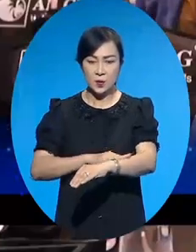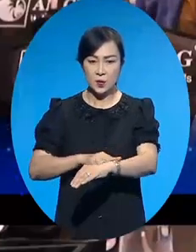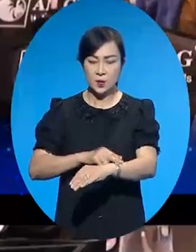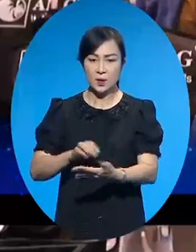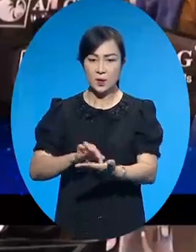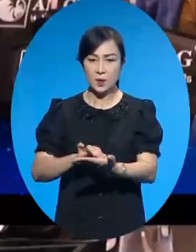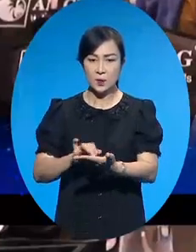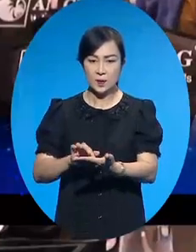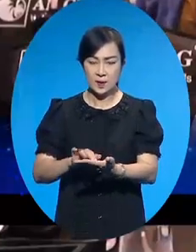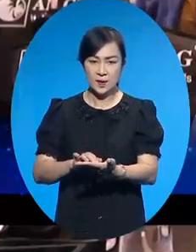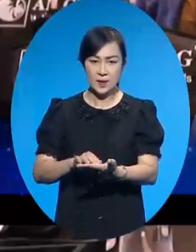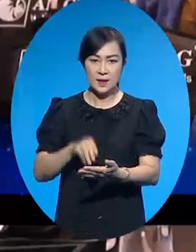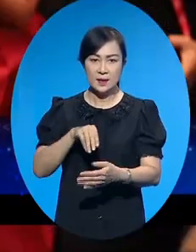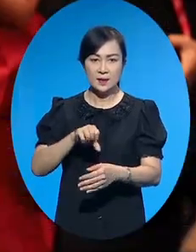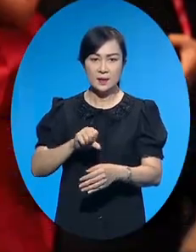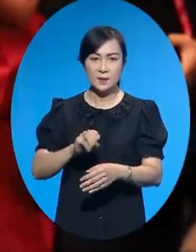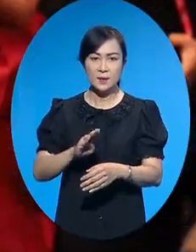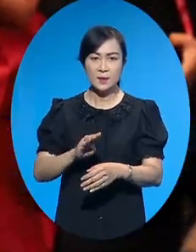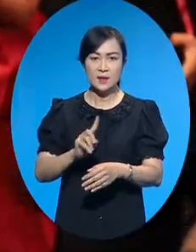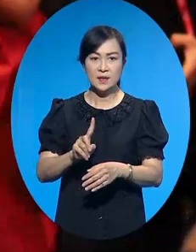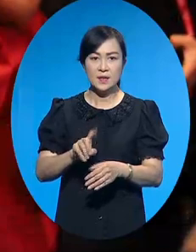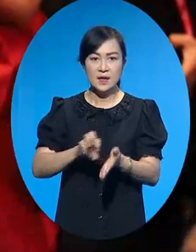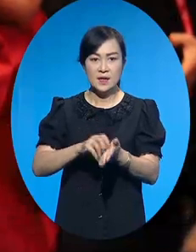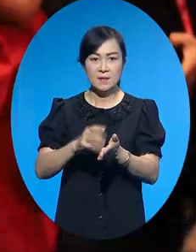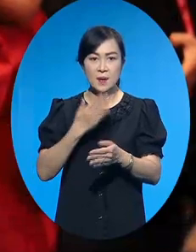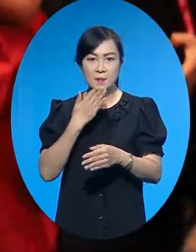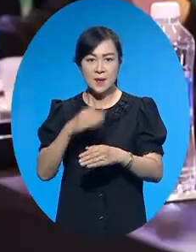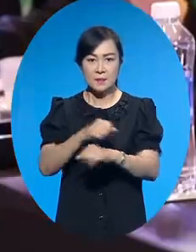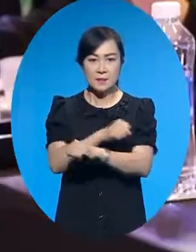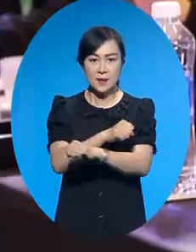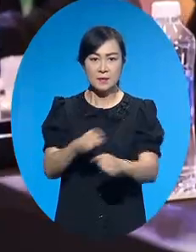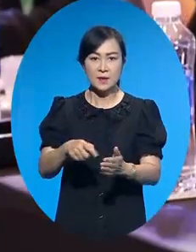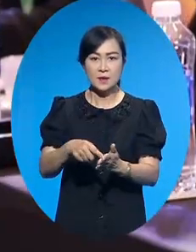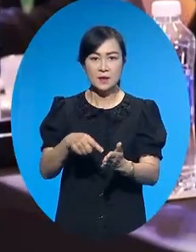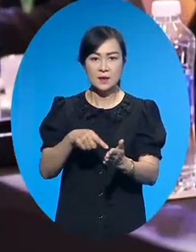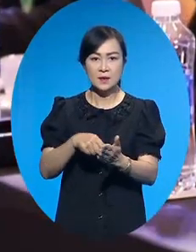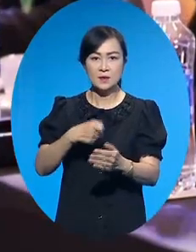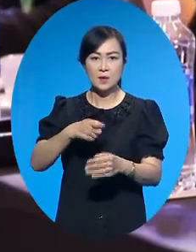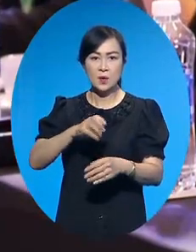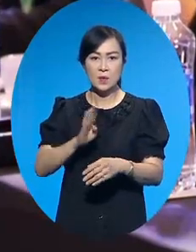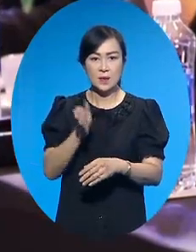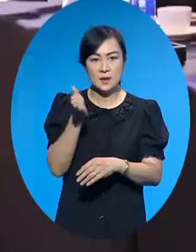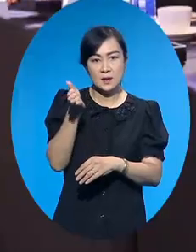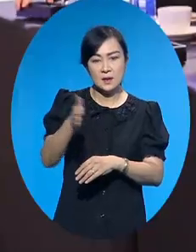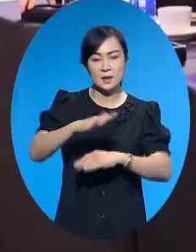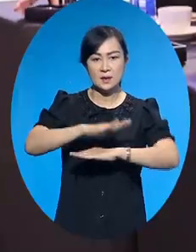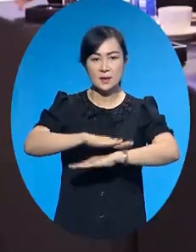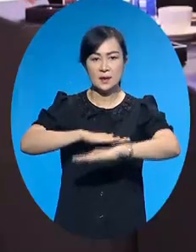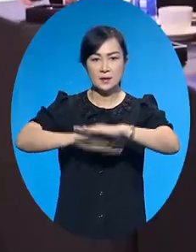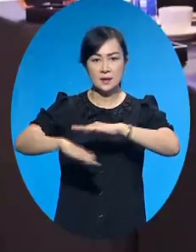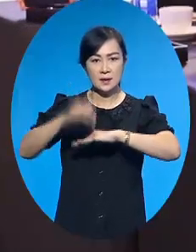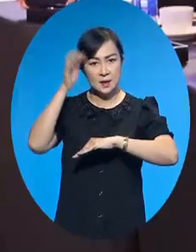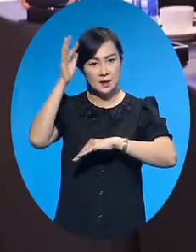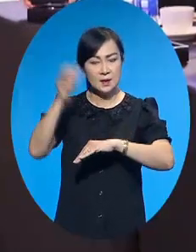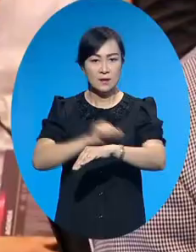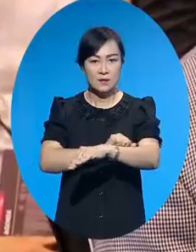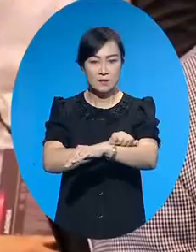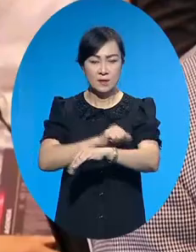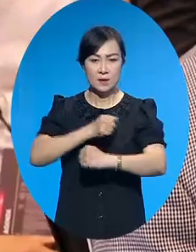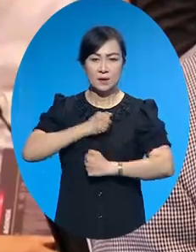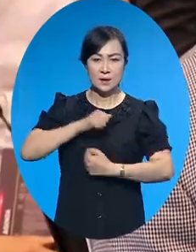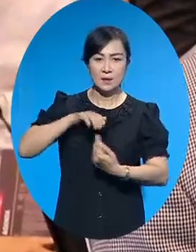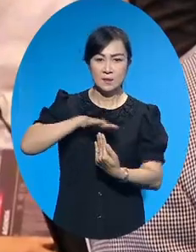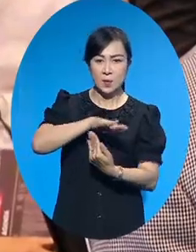đàn công nghệ gồm Net Zero Building, giải pháp nhẹ và bền vững từ Saint-Gobain hướng đến ngành xây dựng xanh, vật liệu thân thiện với môi